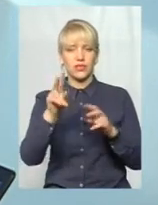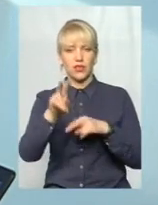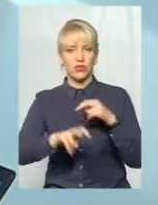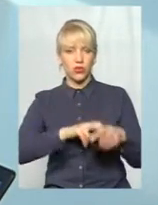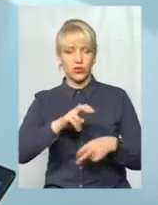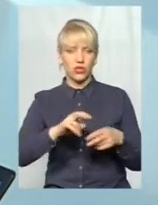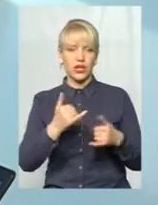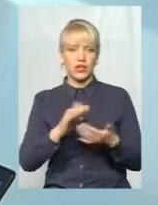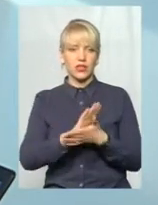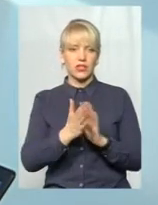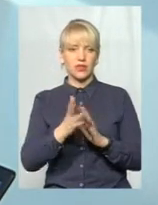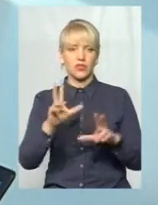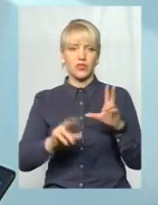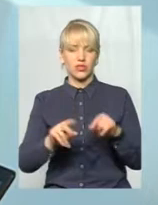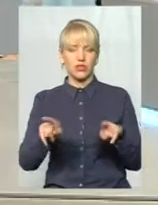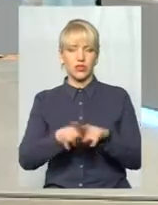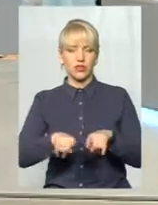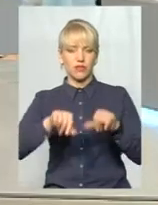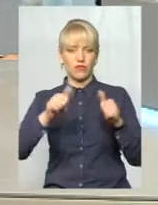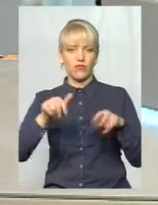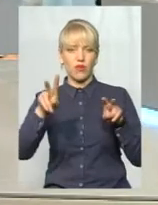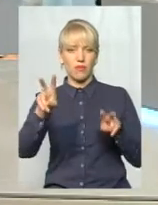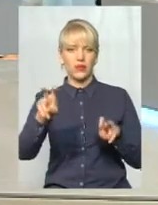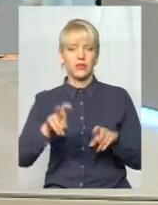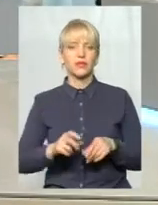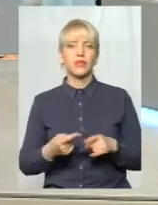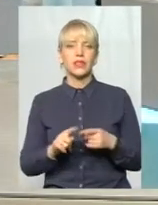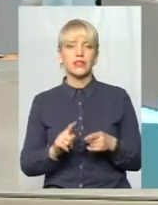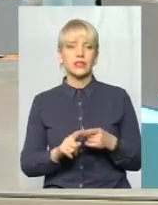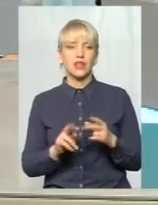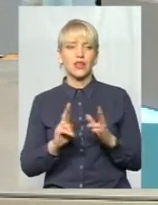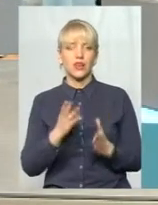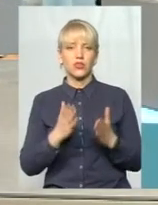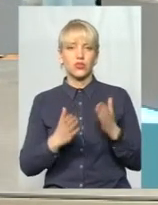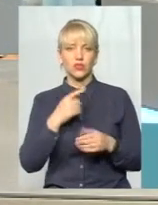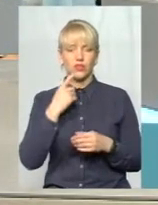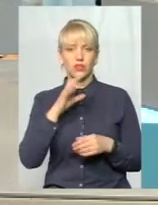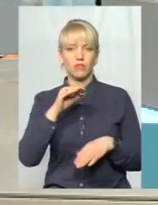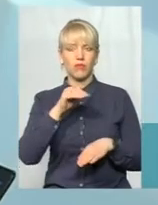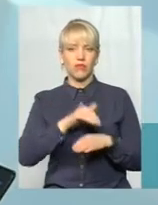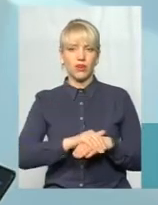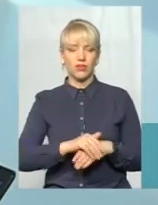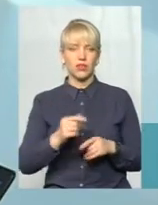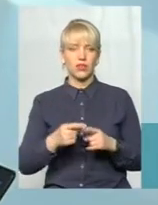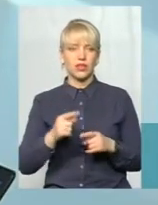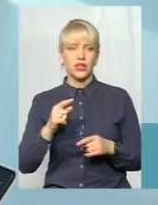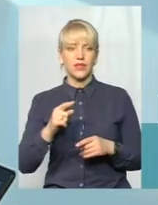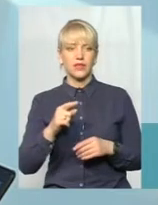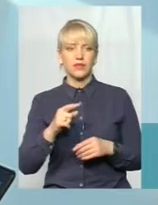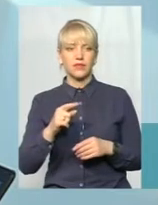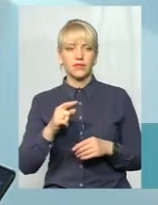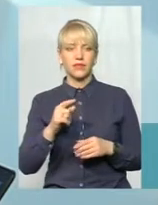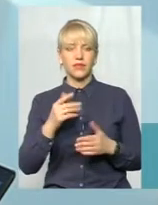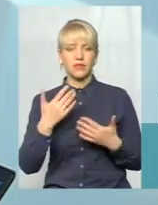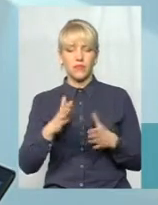сьогодні вони вважаються в такому форматі. Це вже, якщо ми беремо, по факту, з перших, ті, які в нас безвісті зникли, це вже